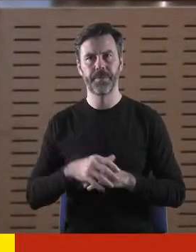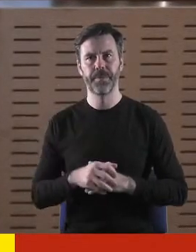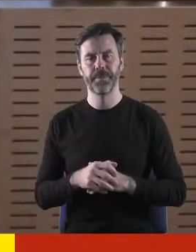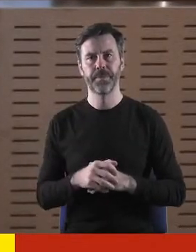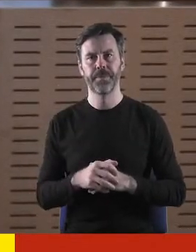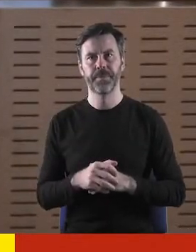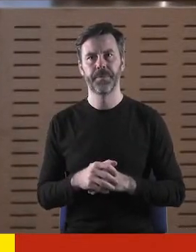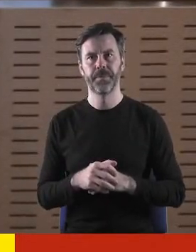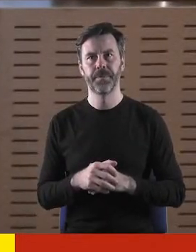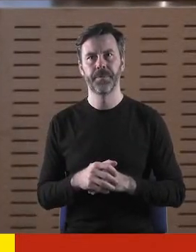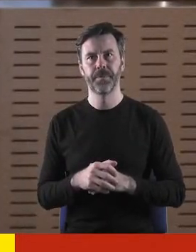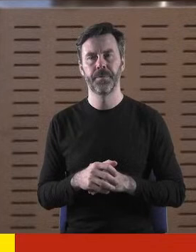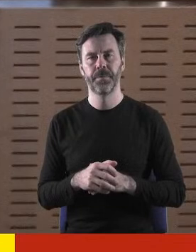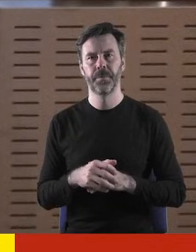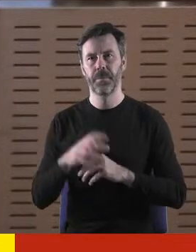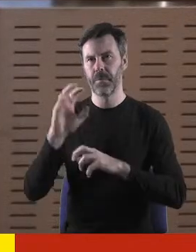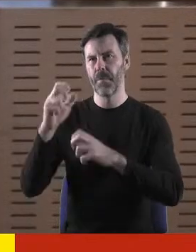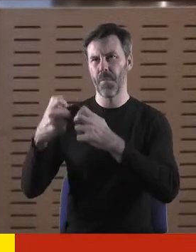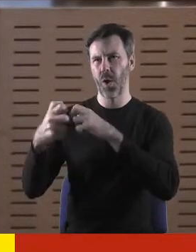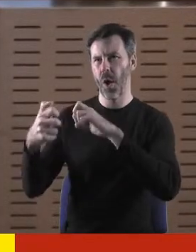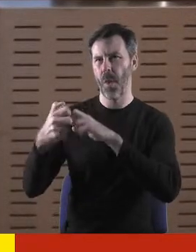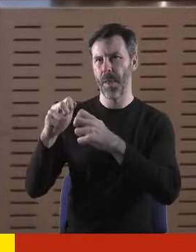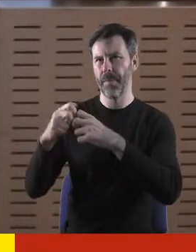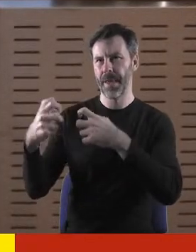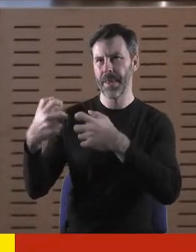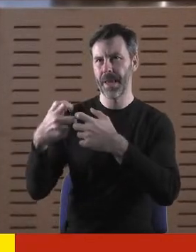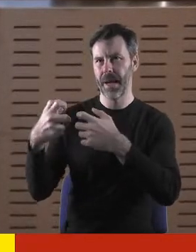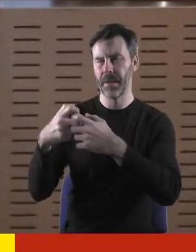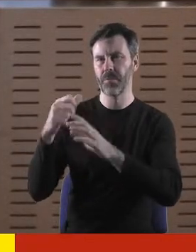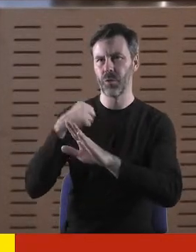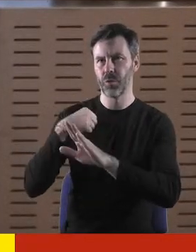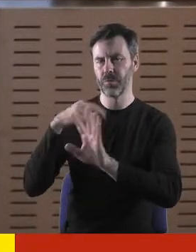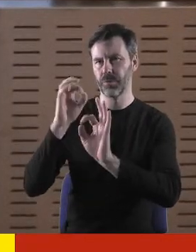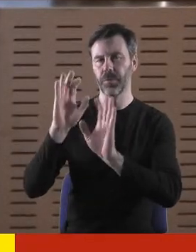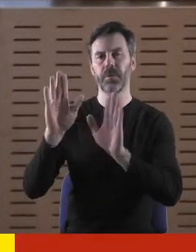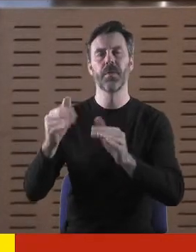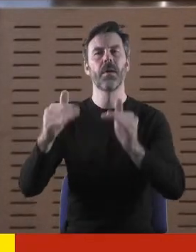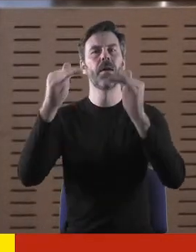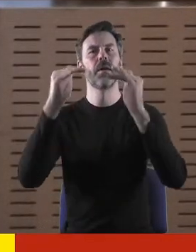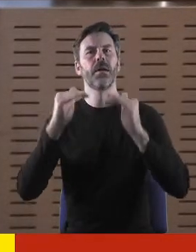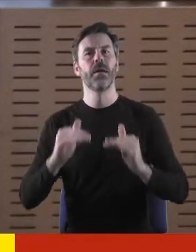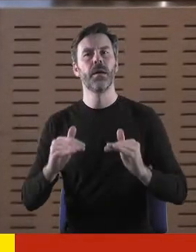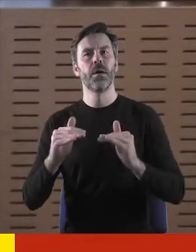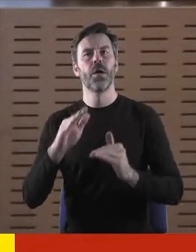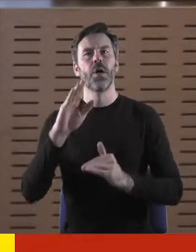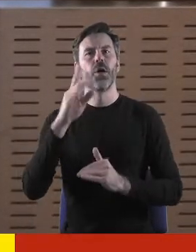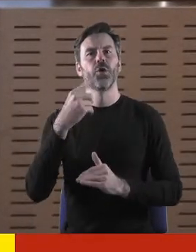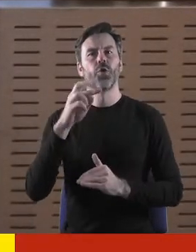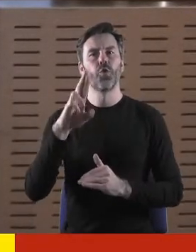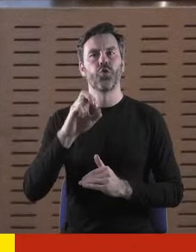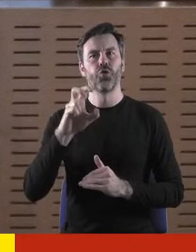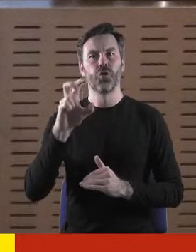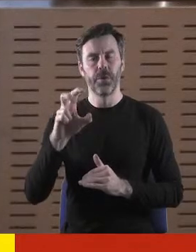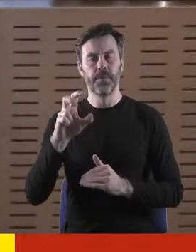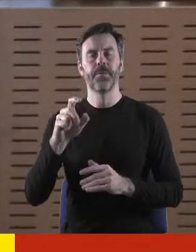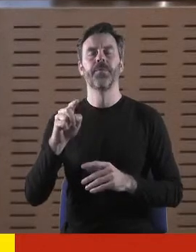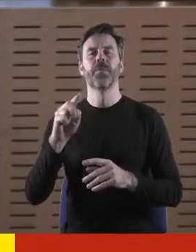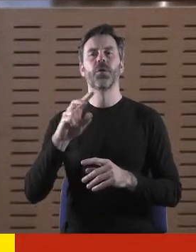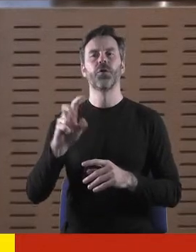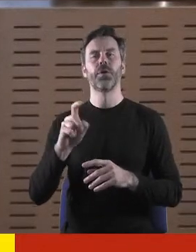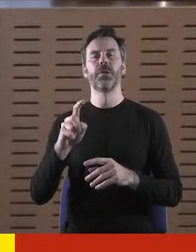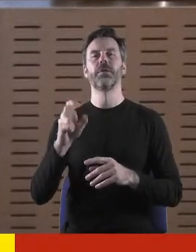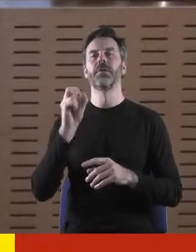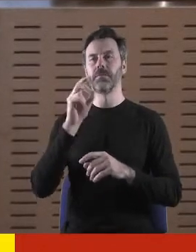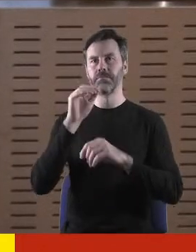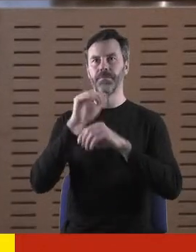Ktoś pan radny ma dzisiaj problemy z internetem. To poczekamy. Dobrze. Pani radna Beata Druszcz. Jestem za. Pan